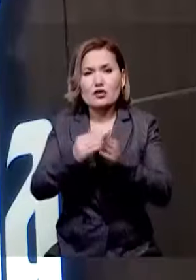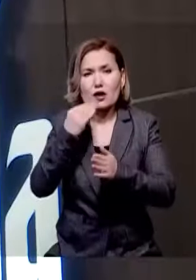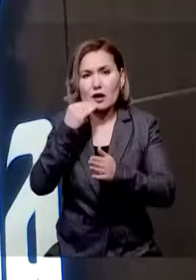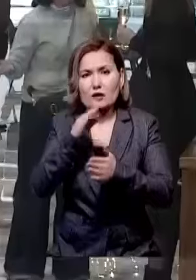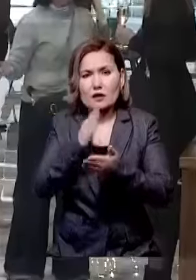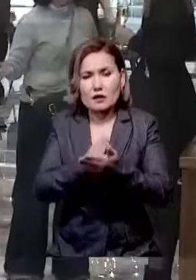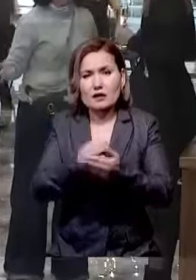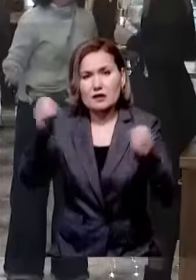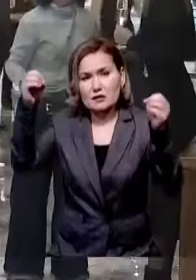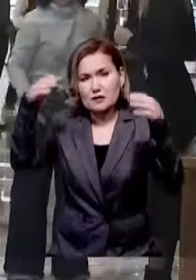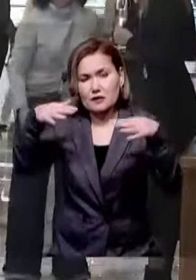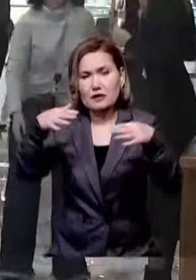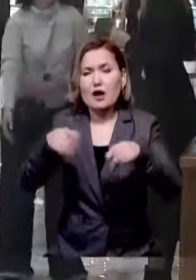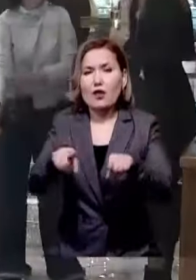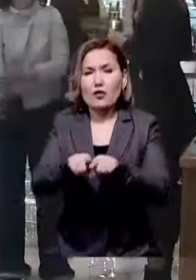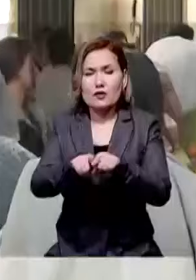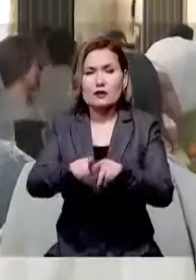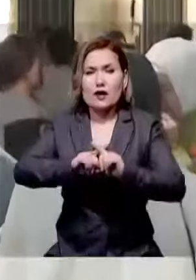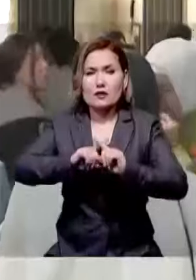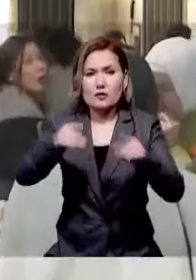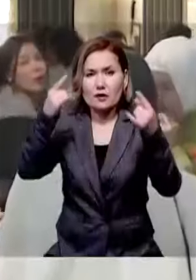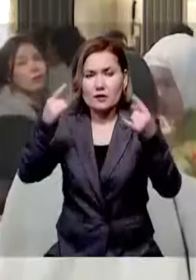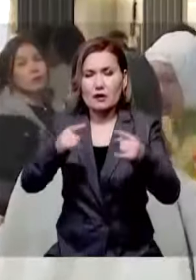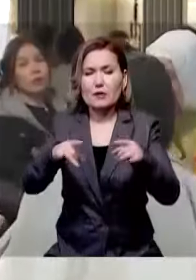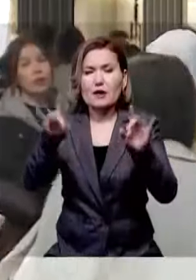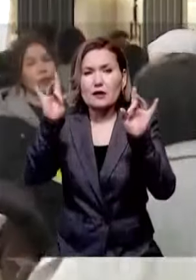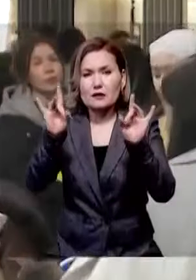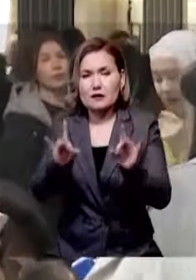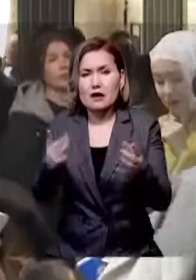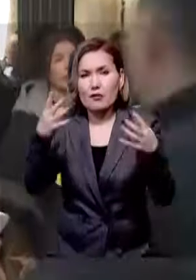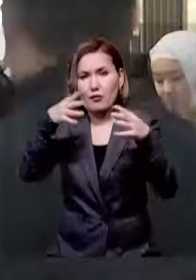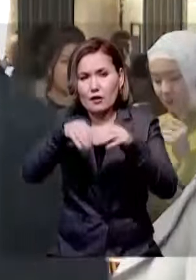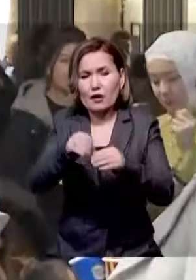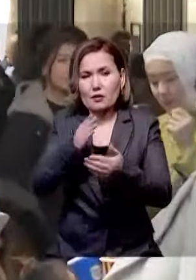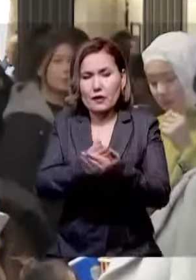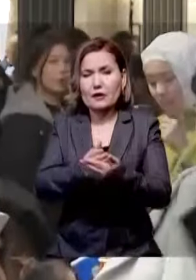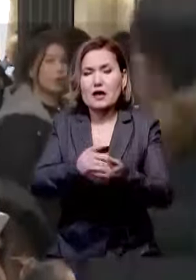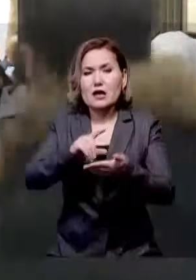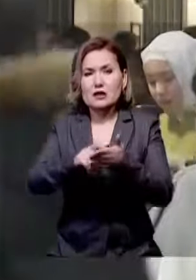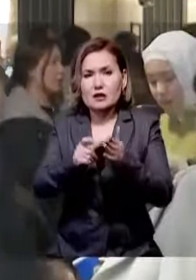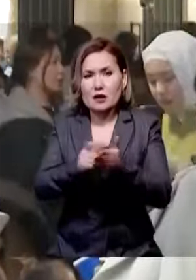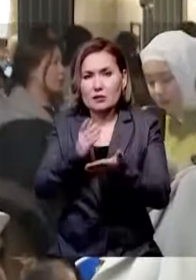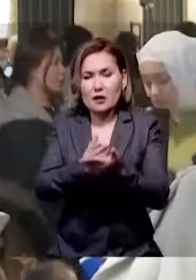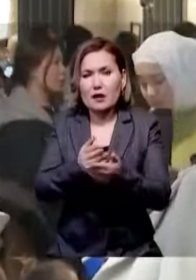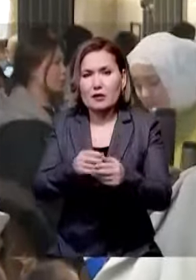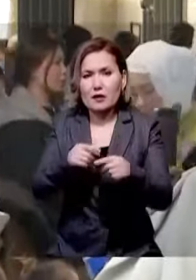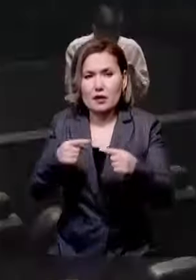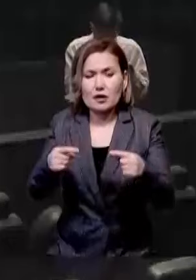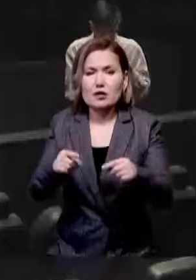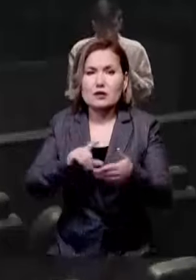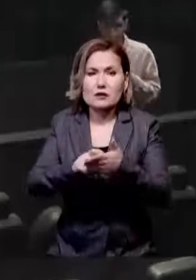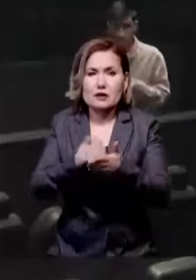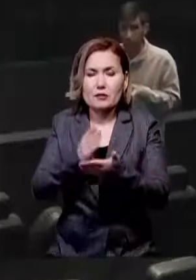келеді. Бұл біздің жаңа форматтағы кинотеатрлар. Ресторанмен бірге комфорт зал және стандарттық залда